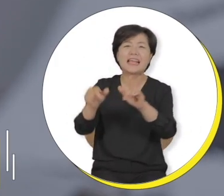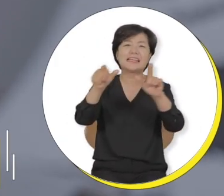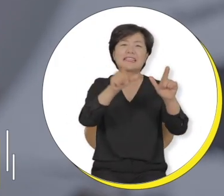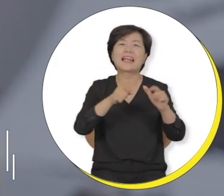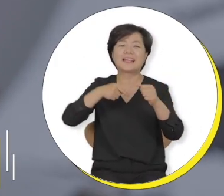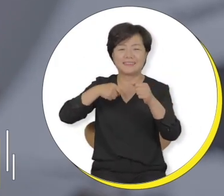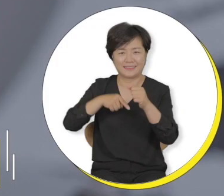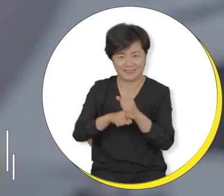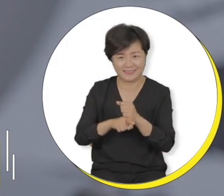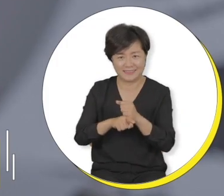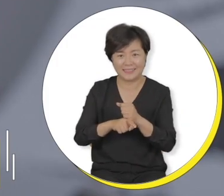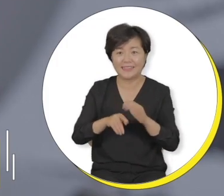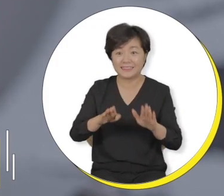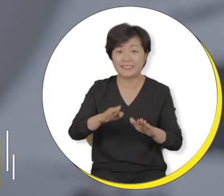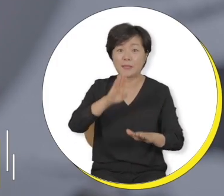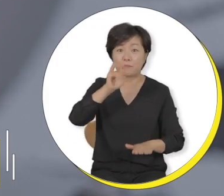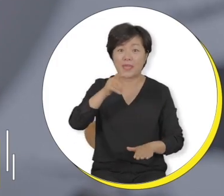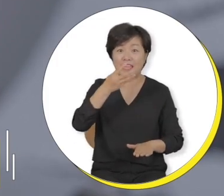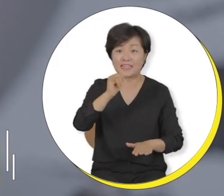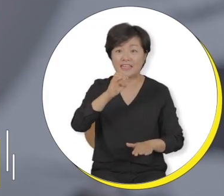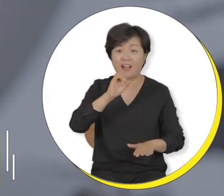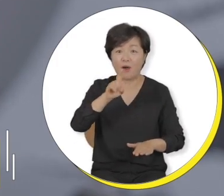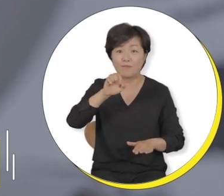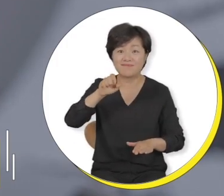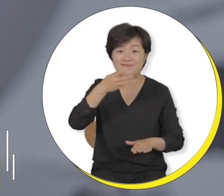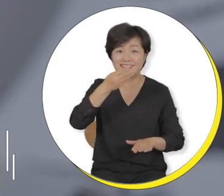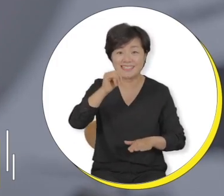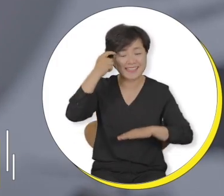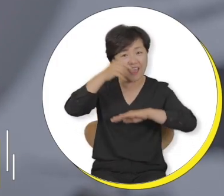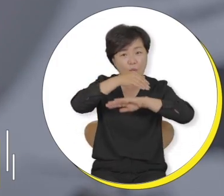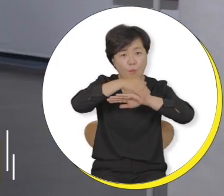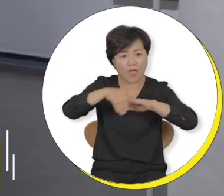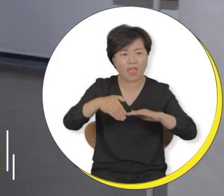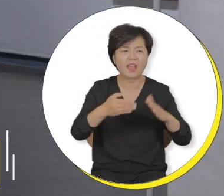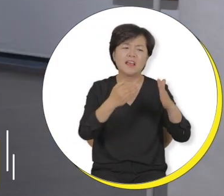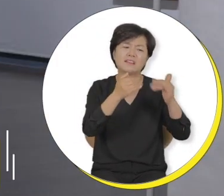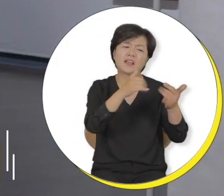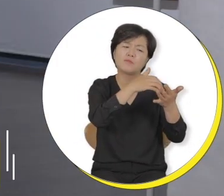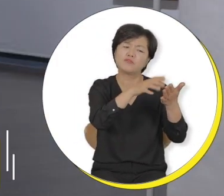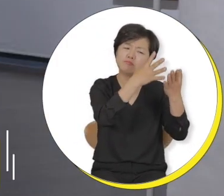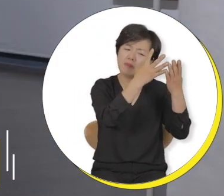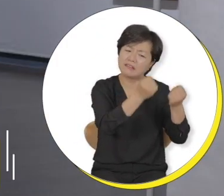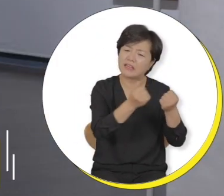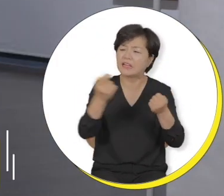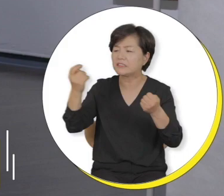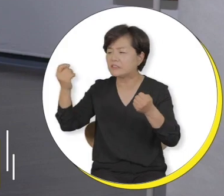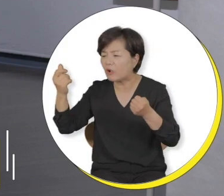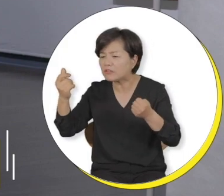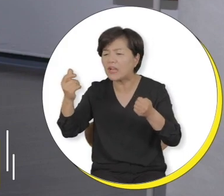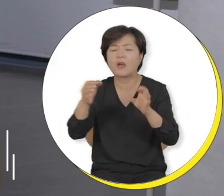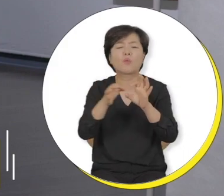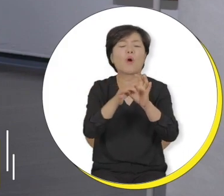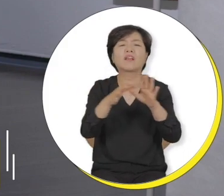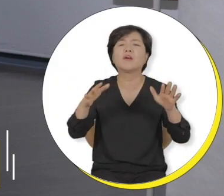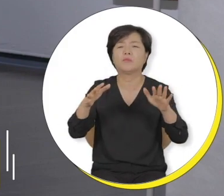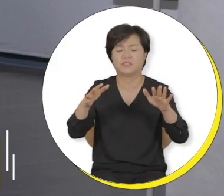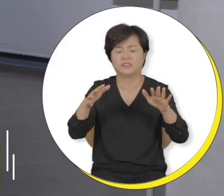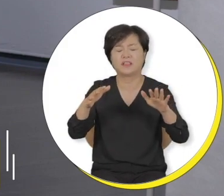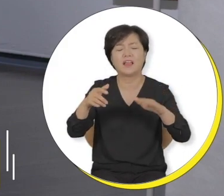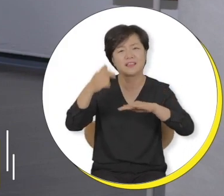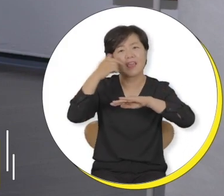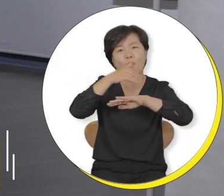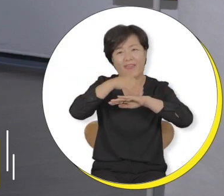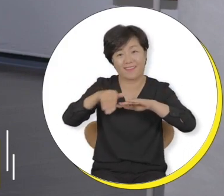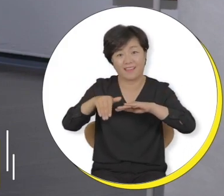걸 의미하는데요. 저는 이 베리어 프리 프로젝트가 다수와 소수의 경계를 허무는 프로젝트라고 생각을